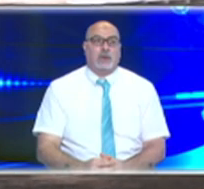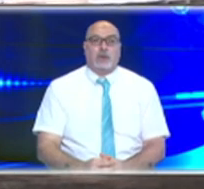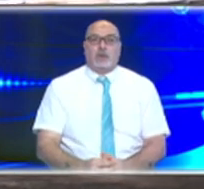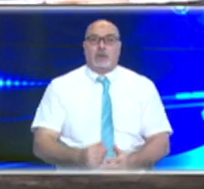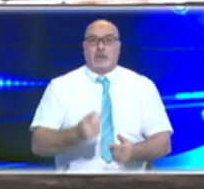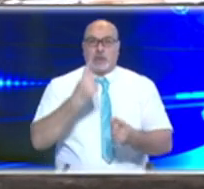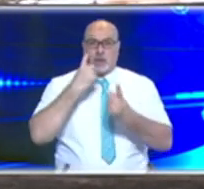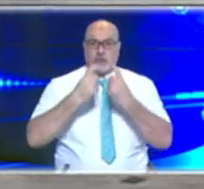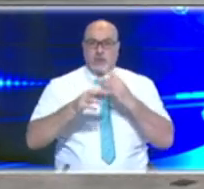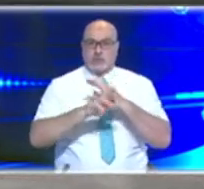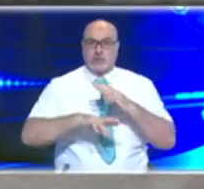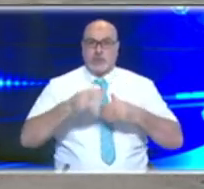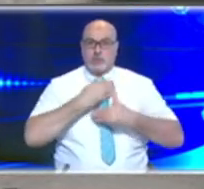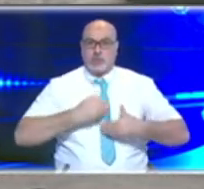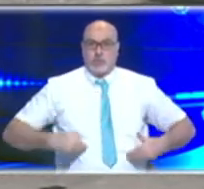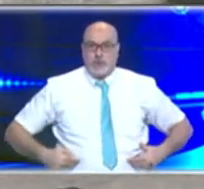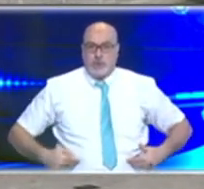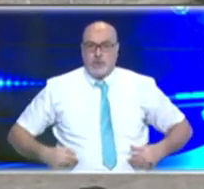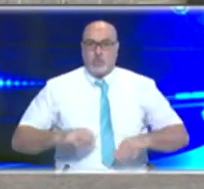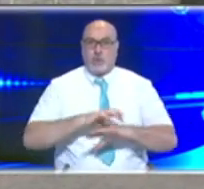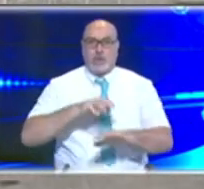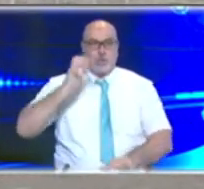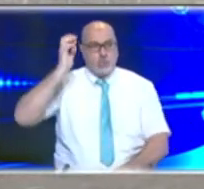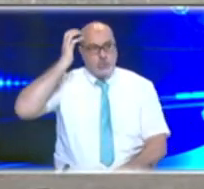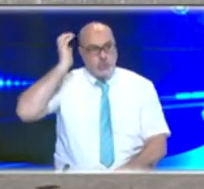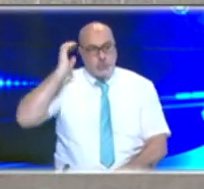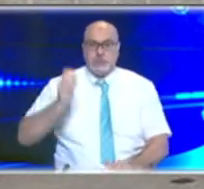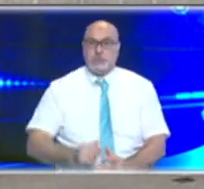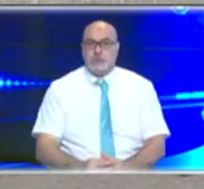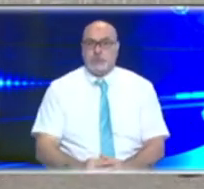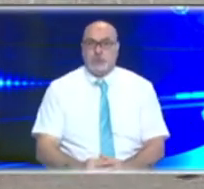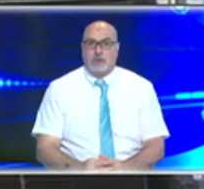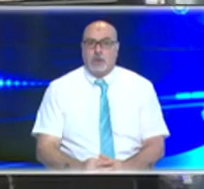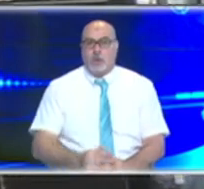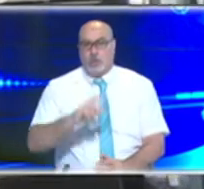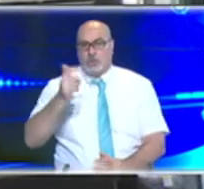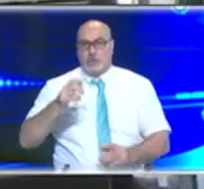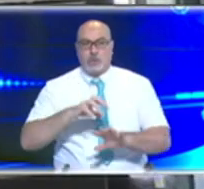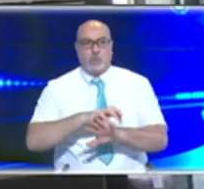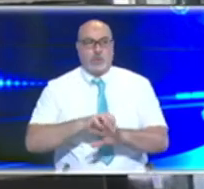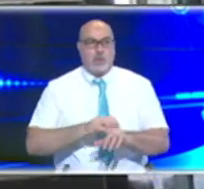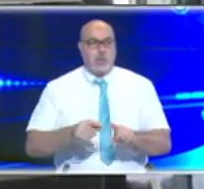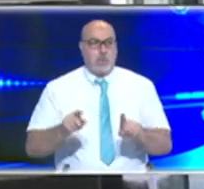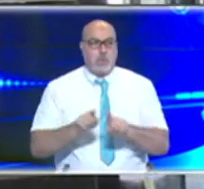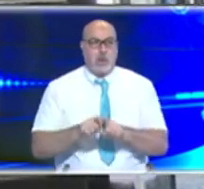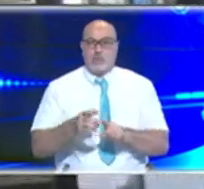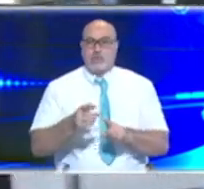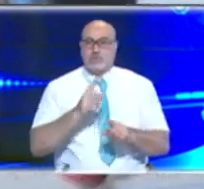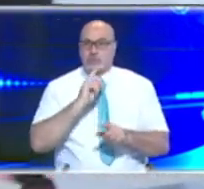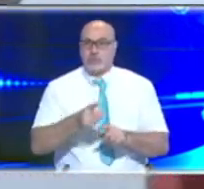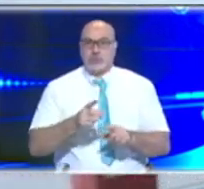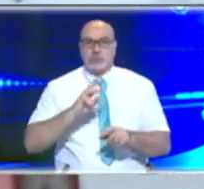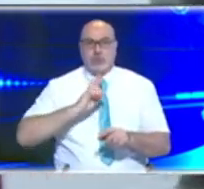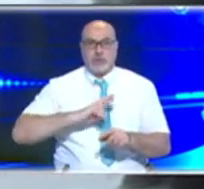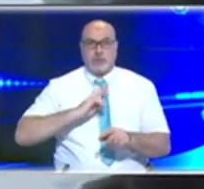المجموعة الإقليمية للدرك الوطني لولاية قسنطينة وعلى غرار باقي ولايات الوطن كل الإجراءات